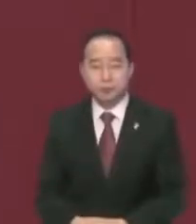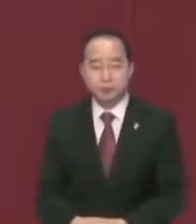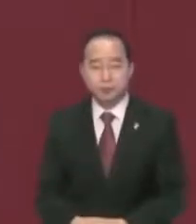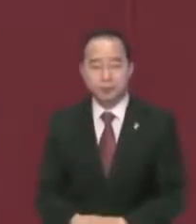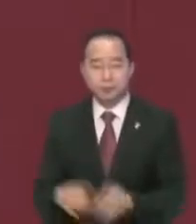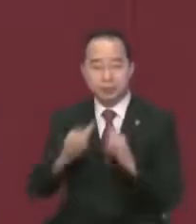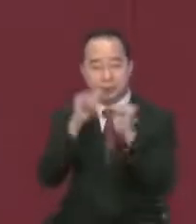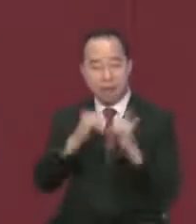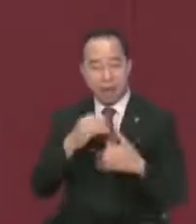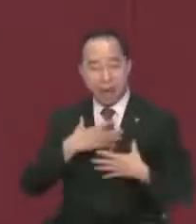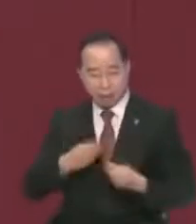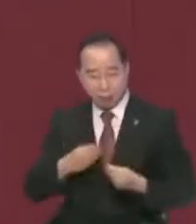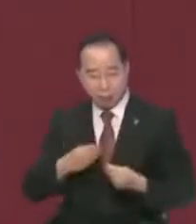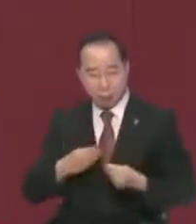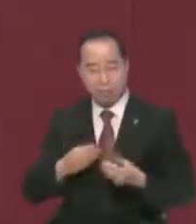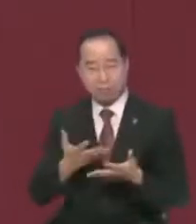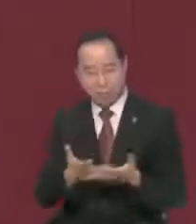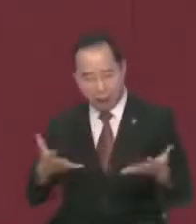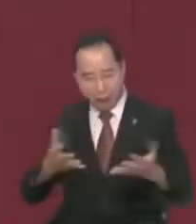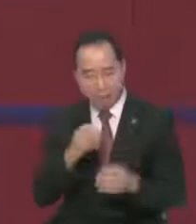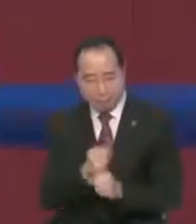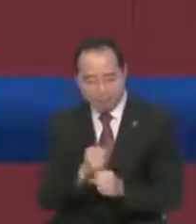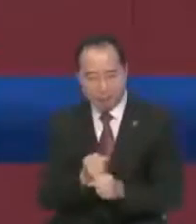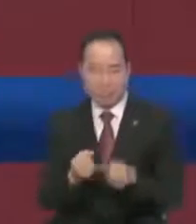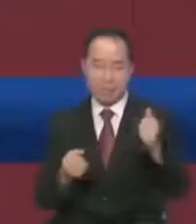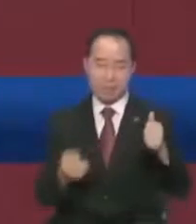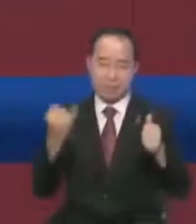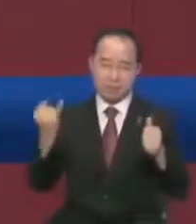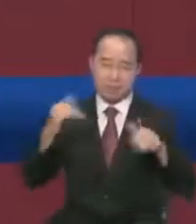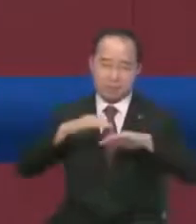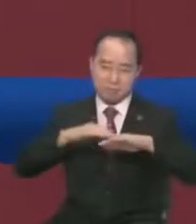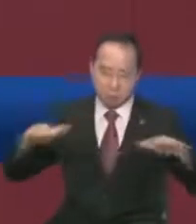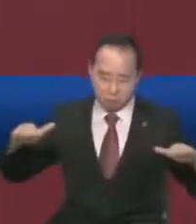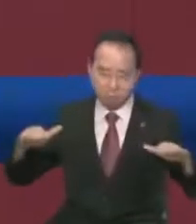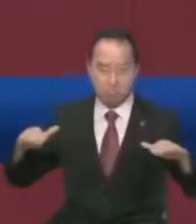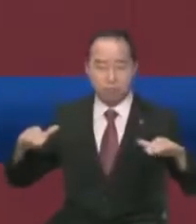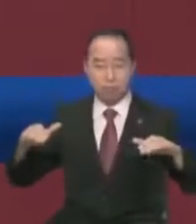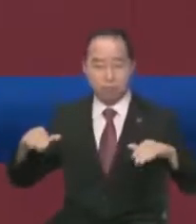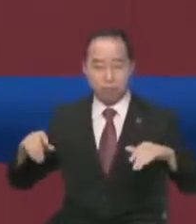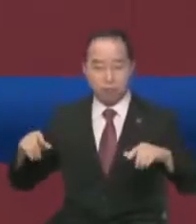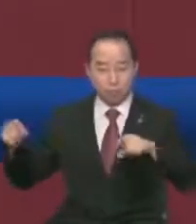안전망 확충에도, 성평등에도, 균형발전에도 결단이 필요합니다.